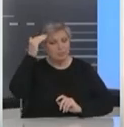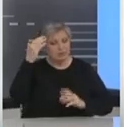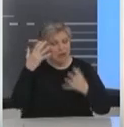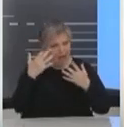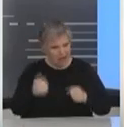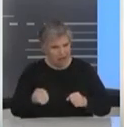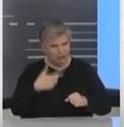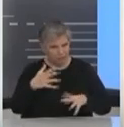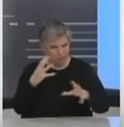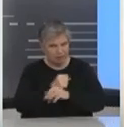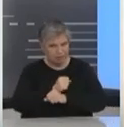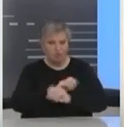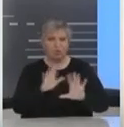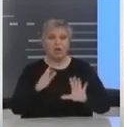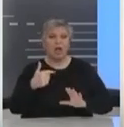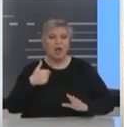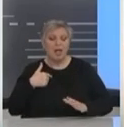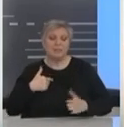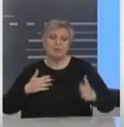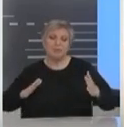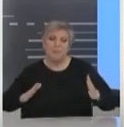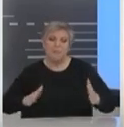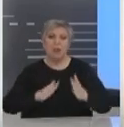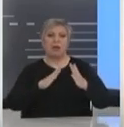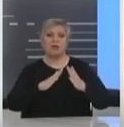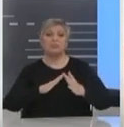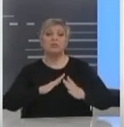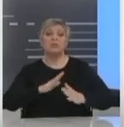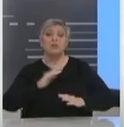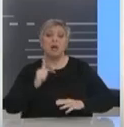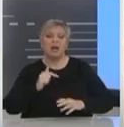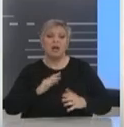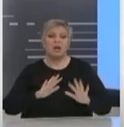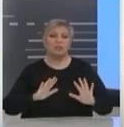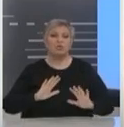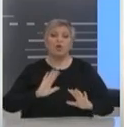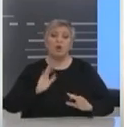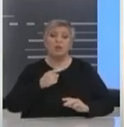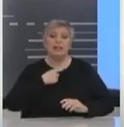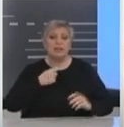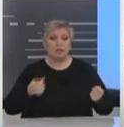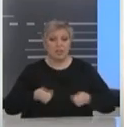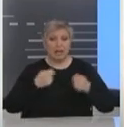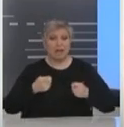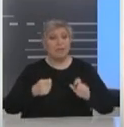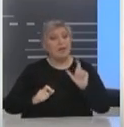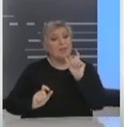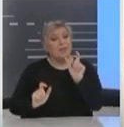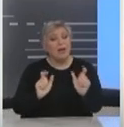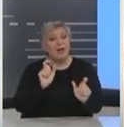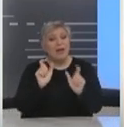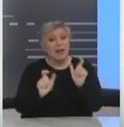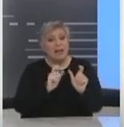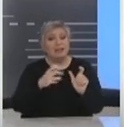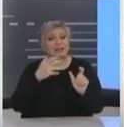θα δώσει τον αγώνα. Εναντίον όλων, άμα χρειαστεί, κάθε σύνθετη ονομασία, με οποιαδήποτε